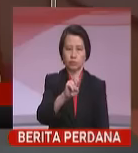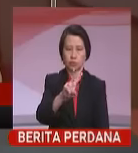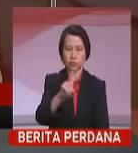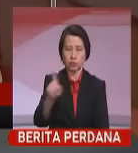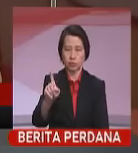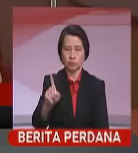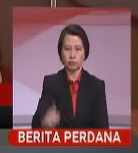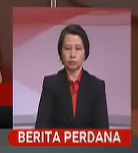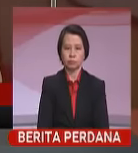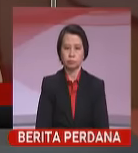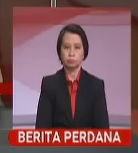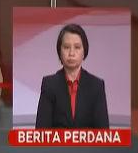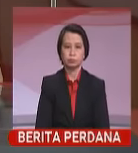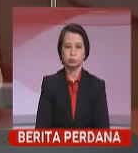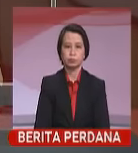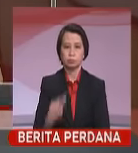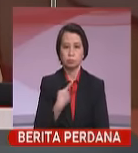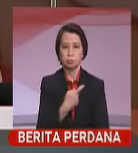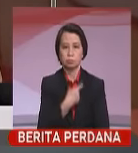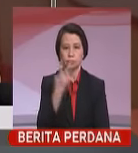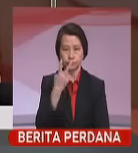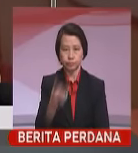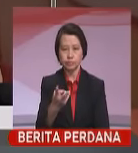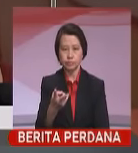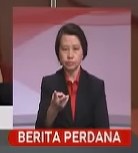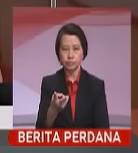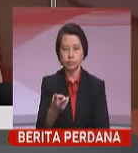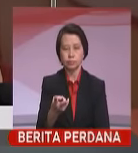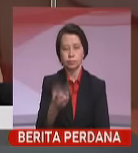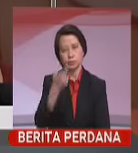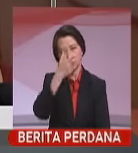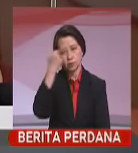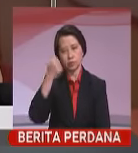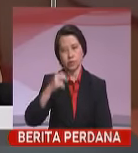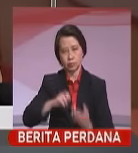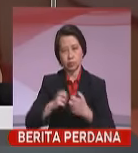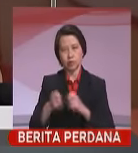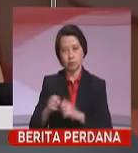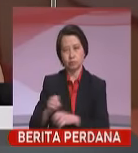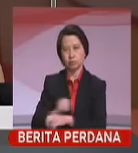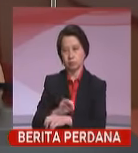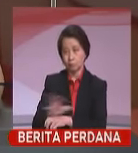Di mana kalau kita tengok, kesan oleh sponsor ni